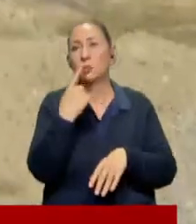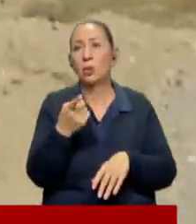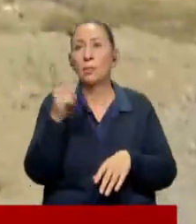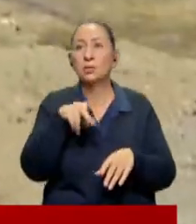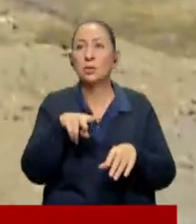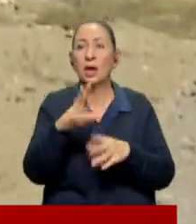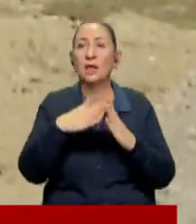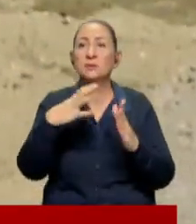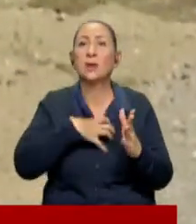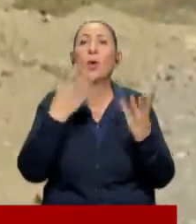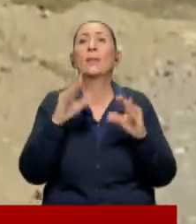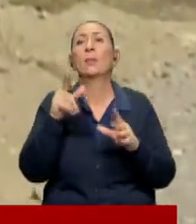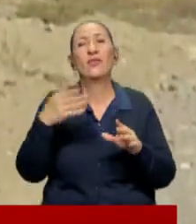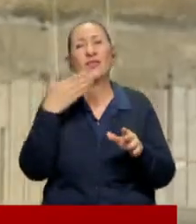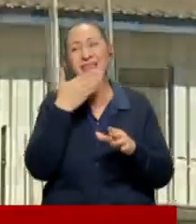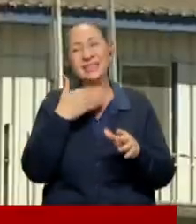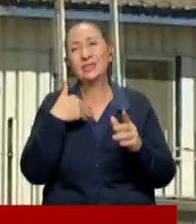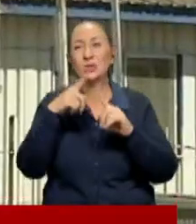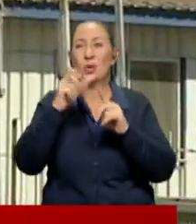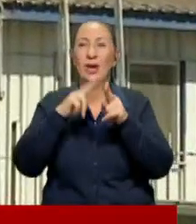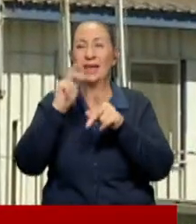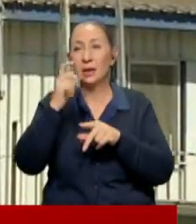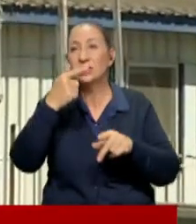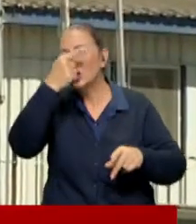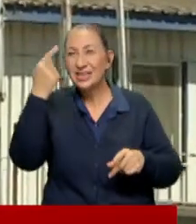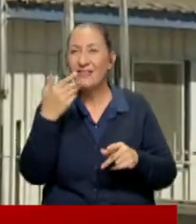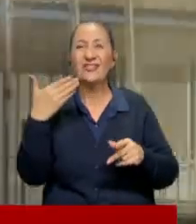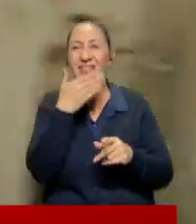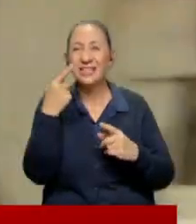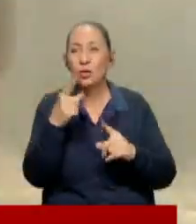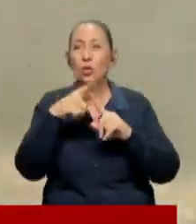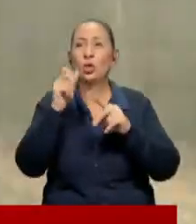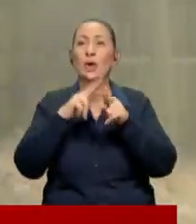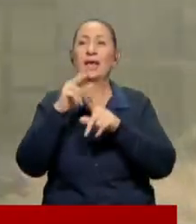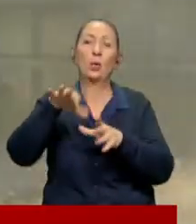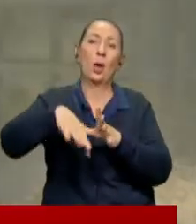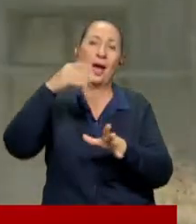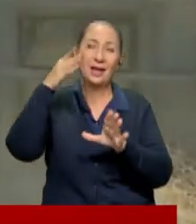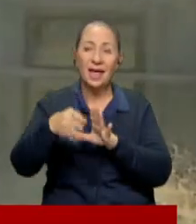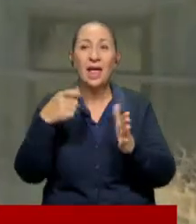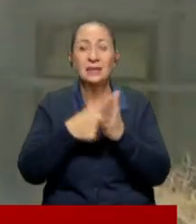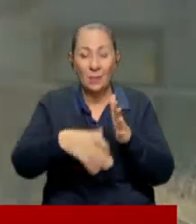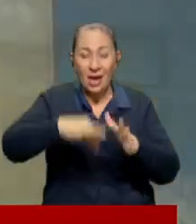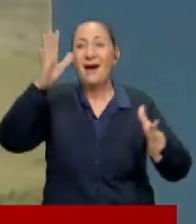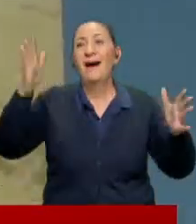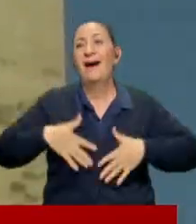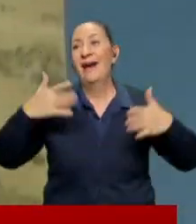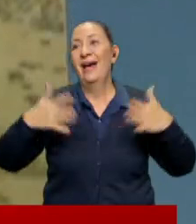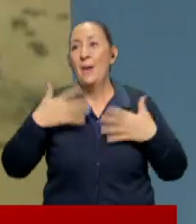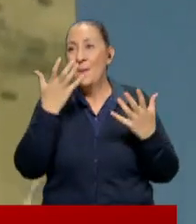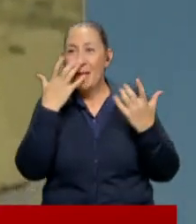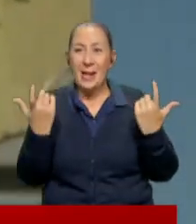Başka yollarla ev sahibi olamayız dedik. Bu fırsat, bu fırsat. Şans dediler, fırsat dediler. TOKİ kurasına girdiler. İsimleri çıkınca da